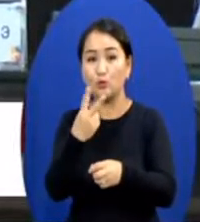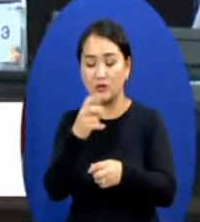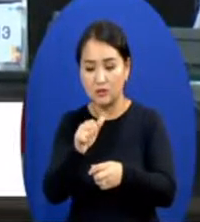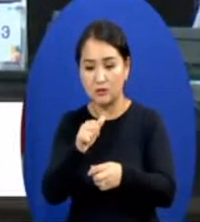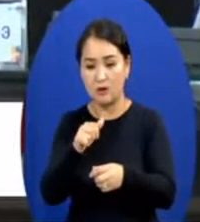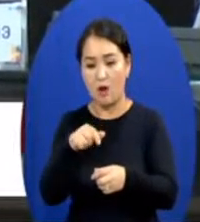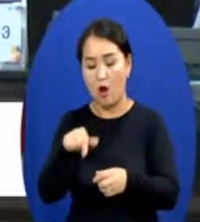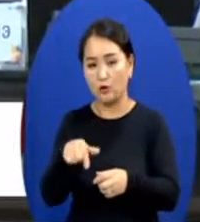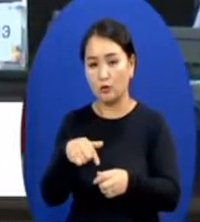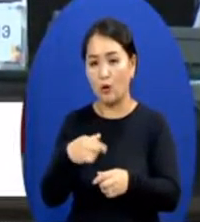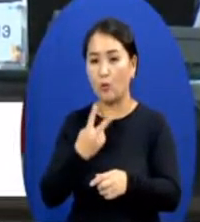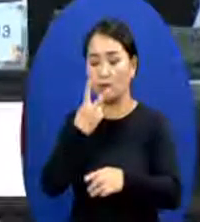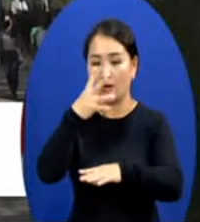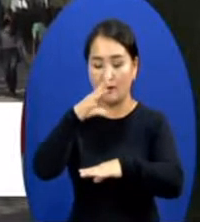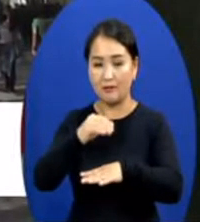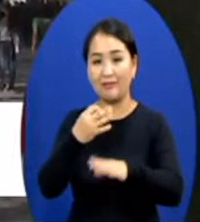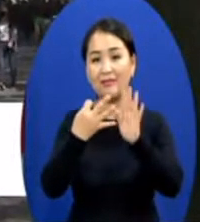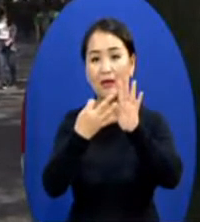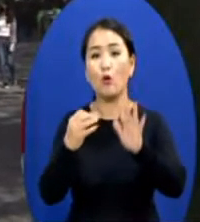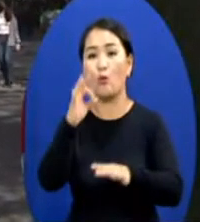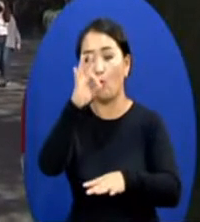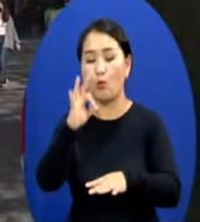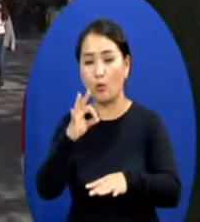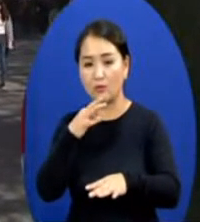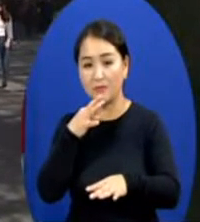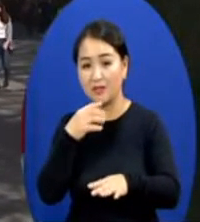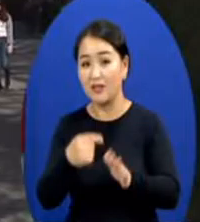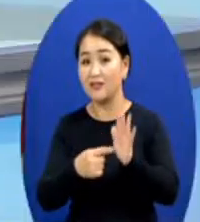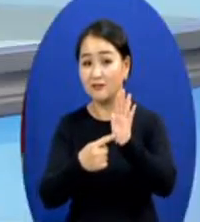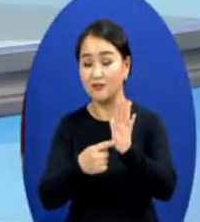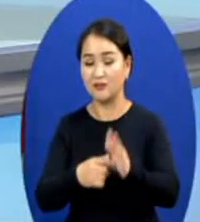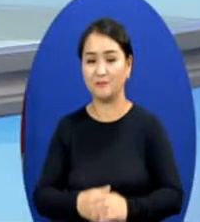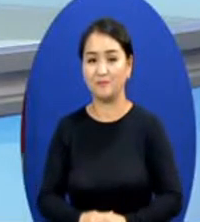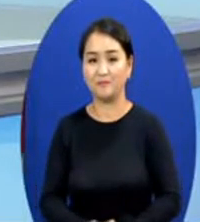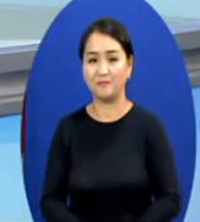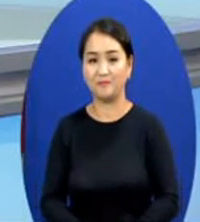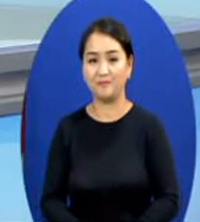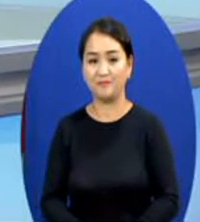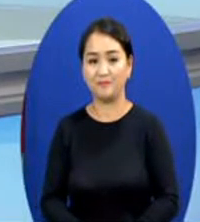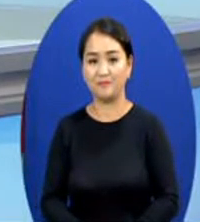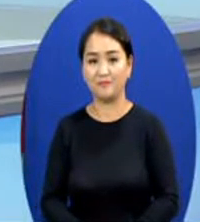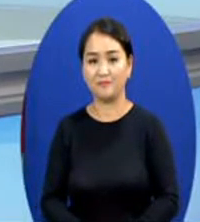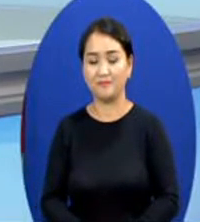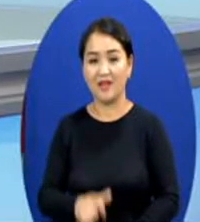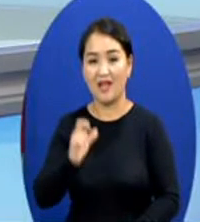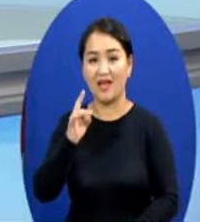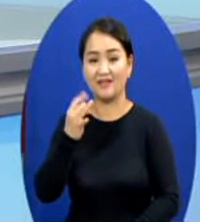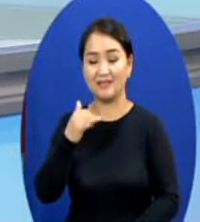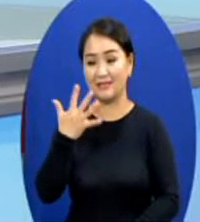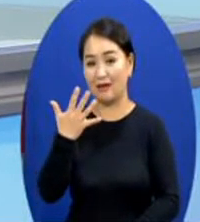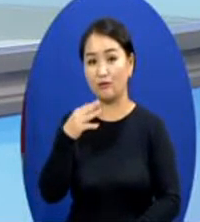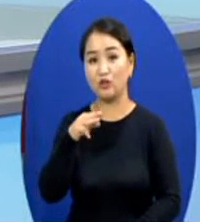80% бууруулна гэдгийг их сурвалжууд хэлж байгаа юм аа. Эрдэнэс тав тулгын мэдээлэл